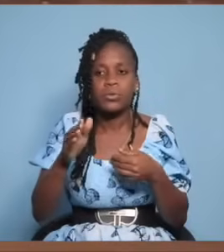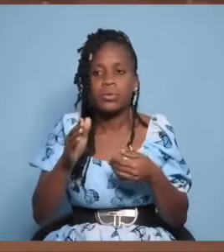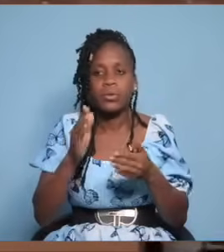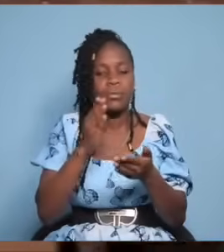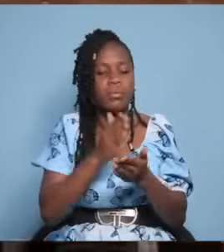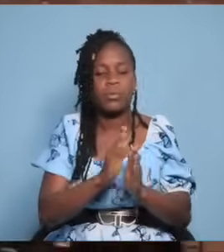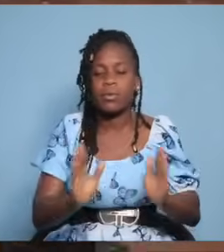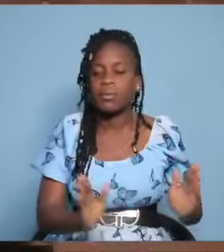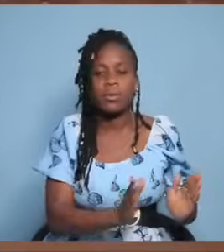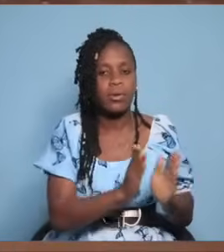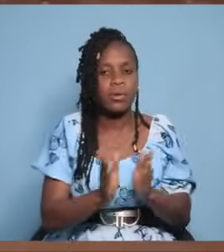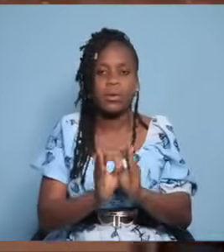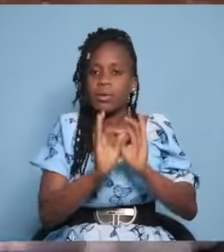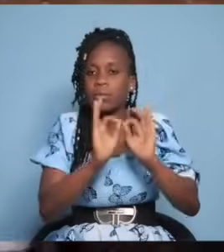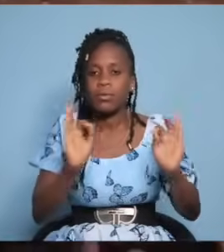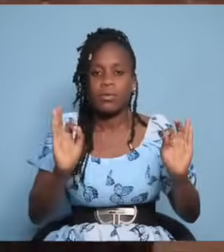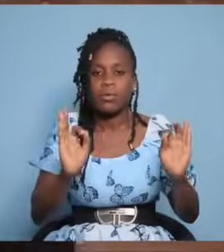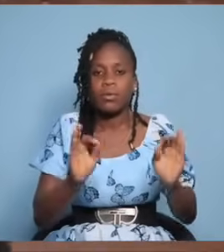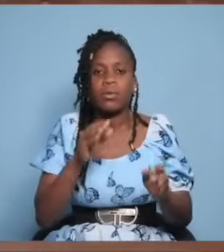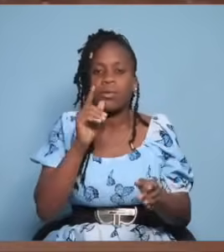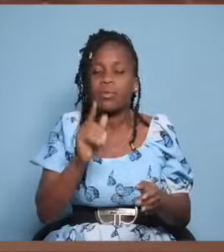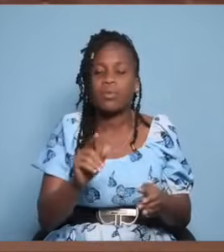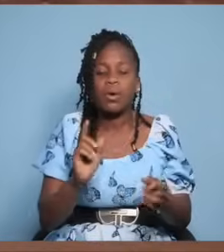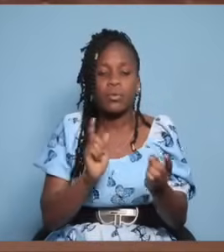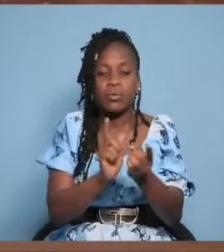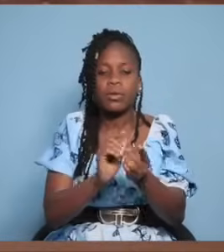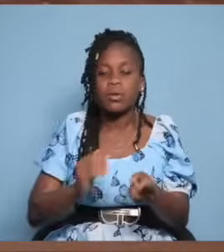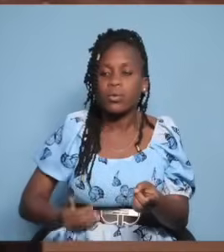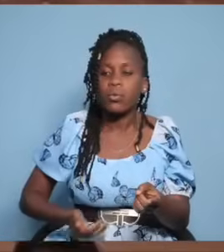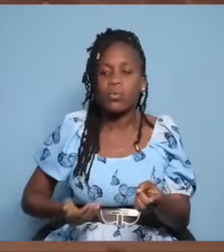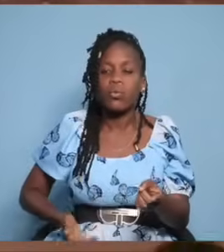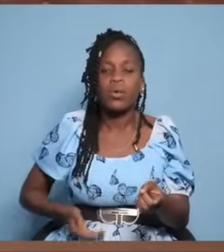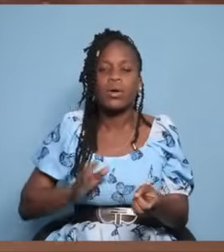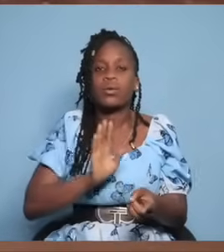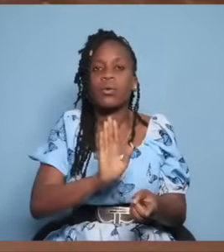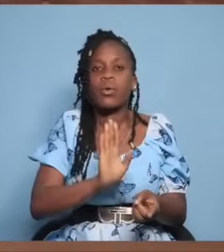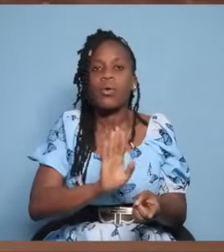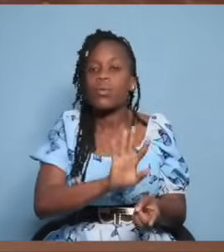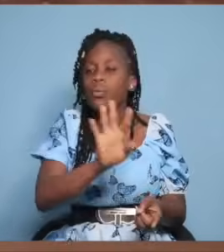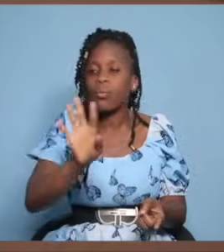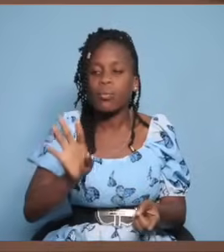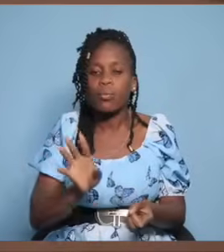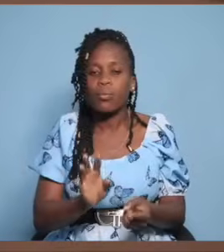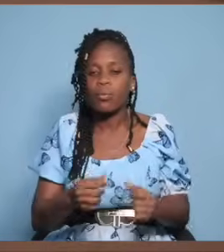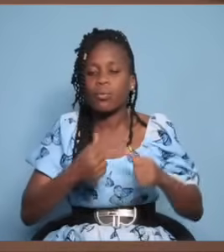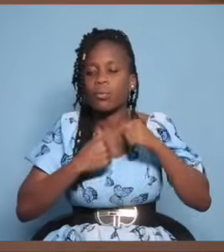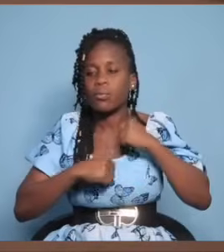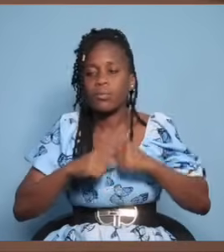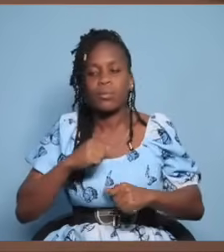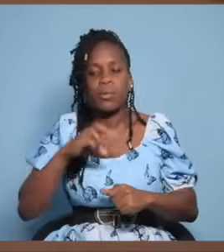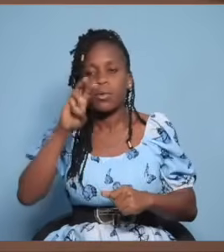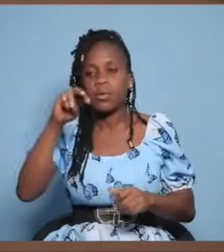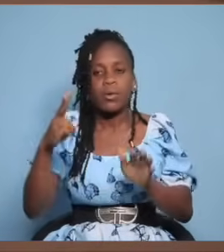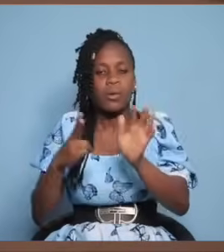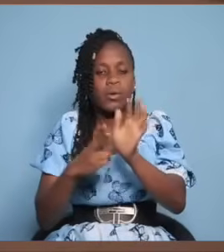pale, wanakutana na wageni wote wanaotembelea Museveni. Kwa hivyo anasema alipofika